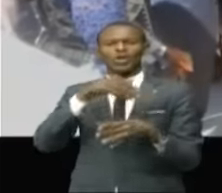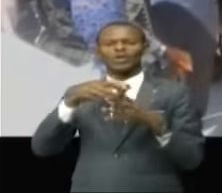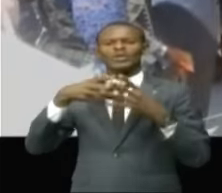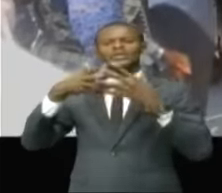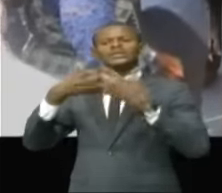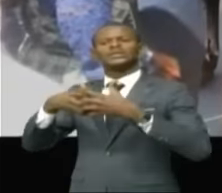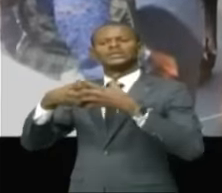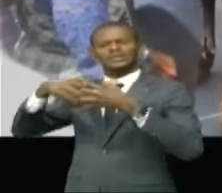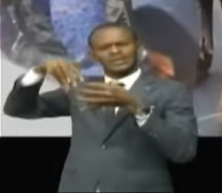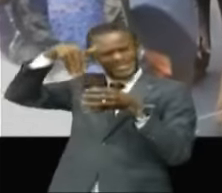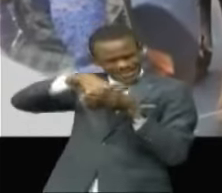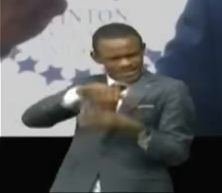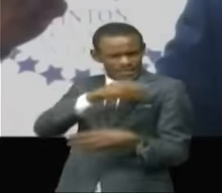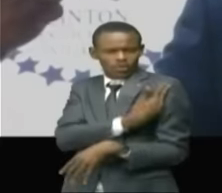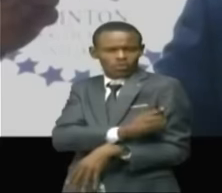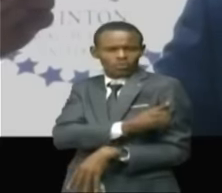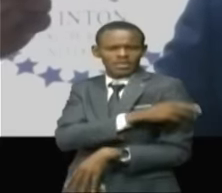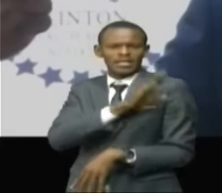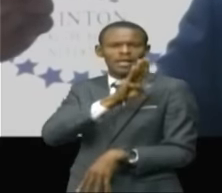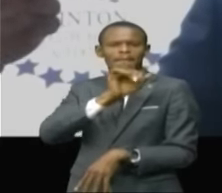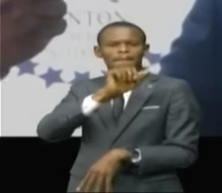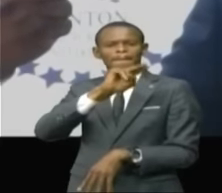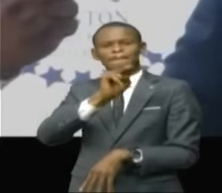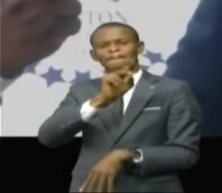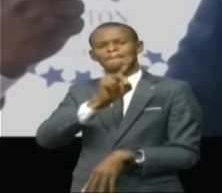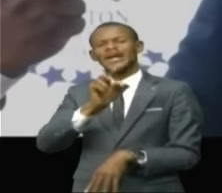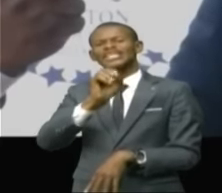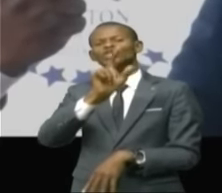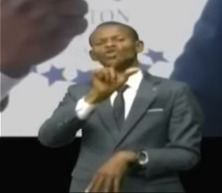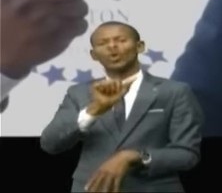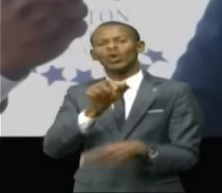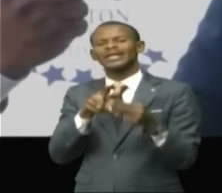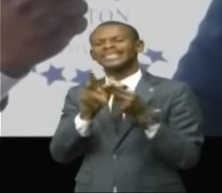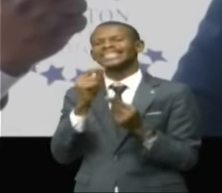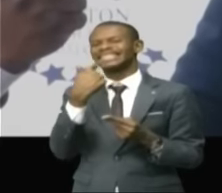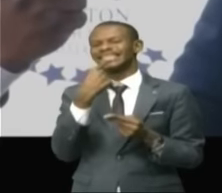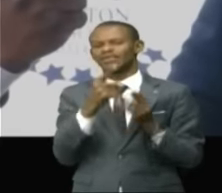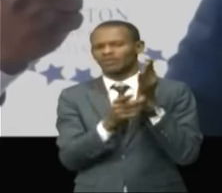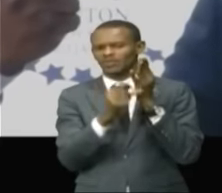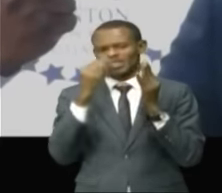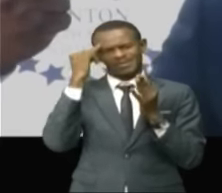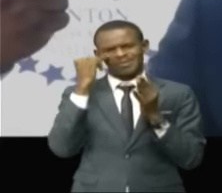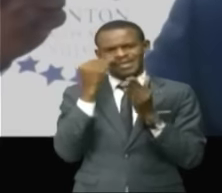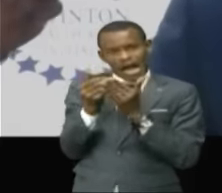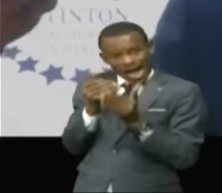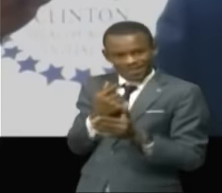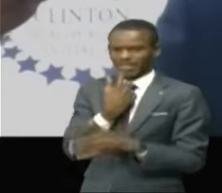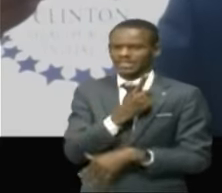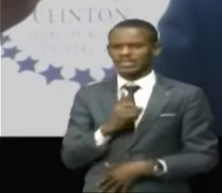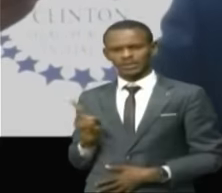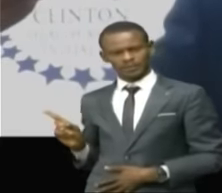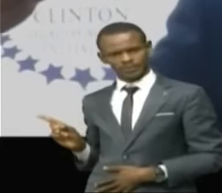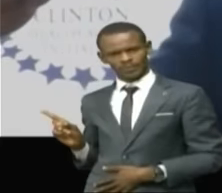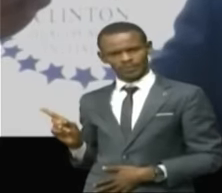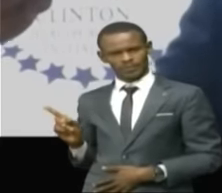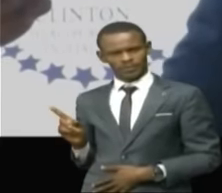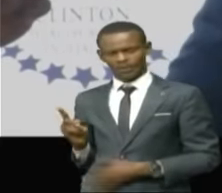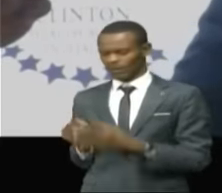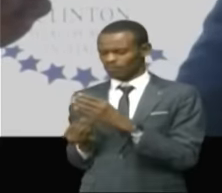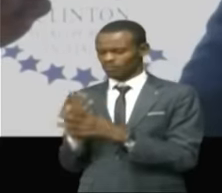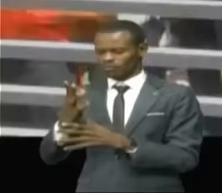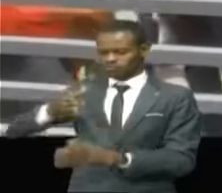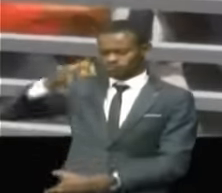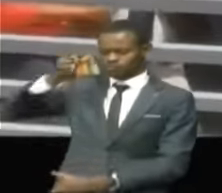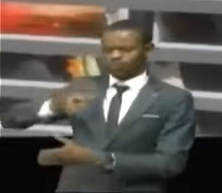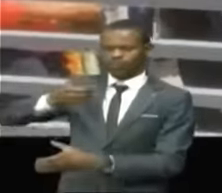cette dotation. La dotation à la province du Kasaï-Oriental d'une usine de production d'oxygène pourra doublement et durablement soutenir